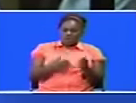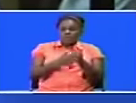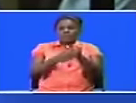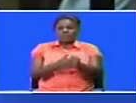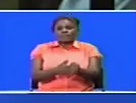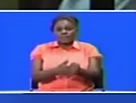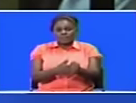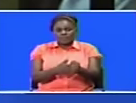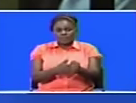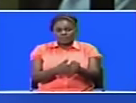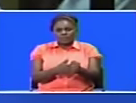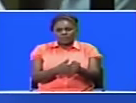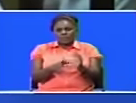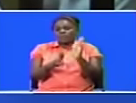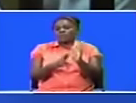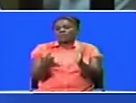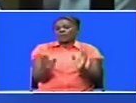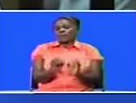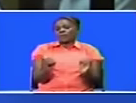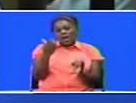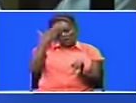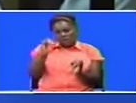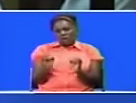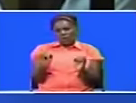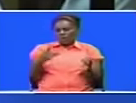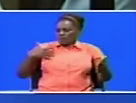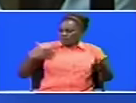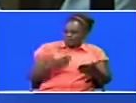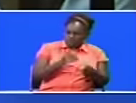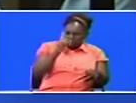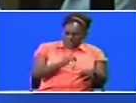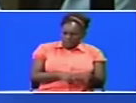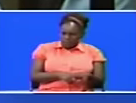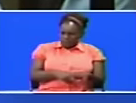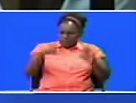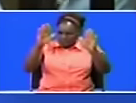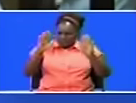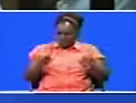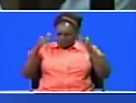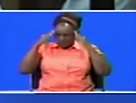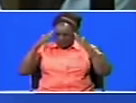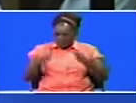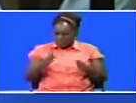Ama wale amba wana wakil Isa wako katika mk huu kwa HIV kuf Kia Sasa Pak kuwa